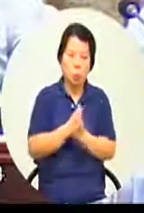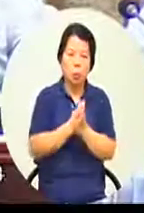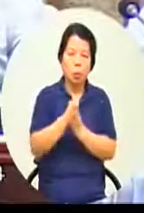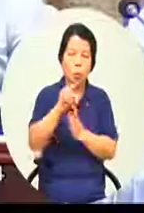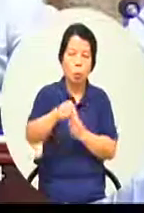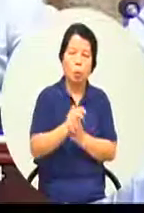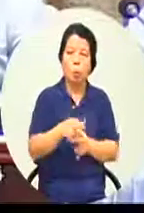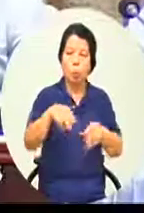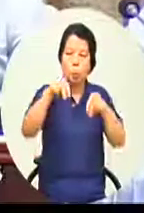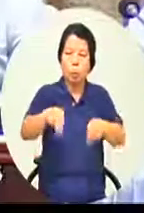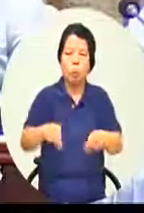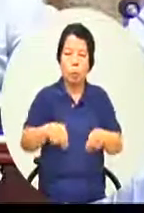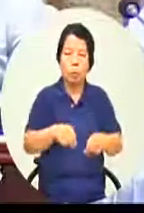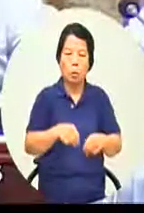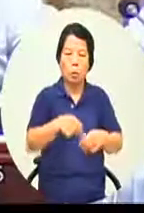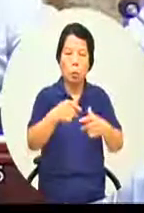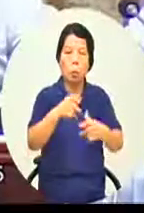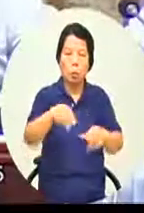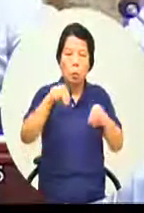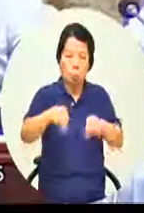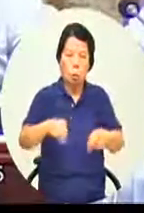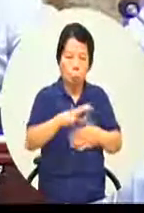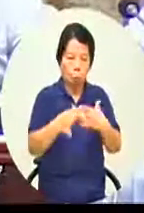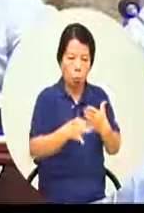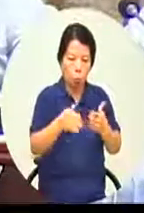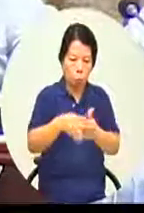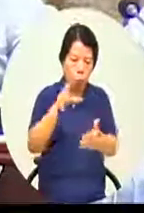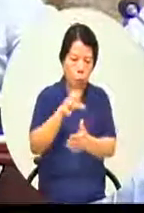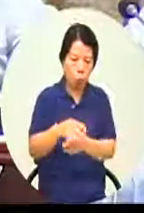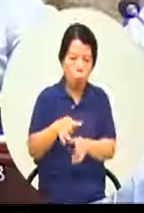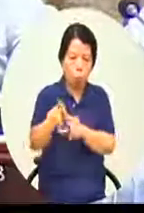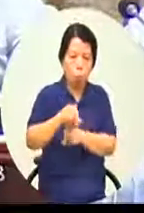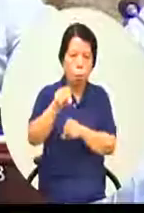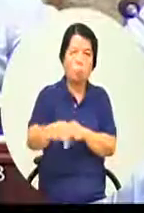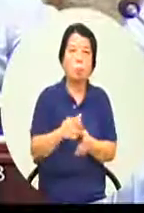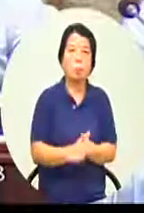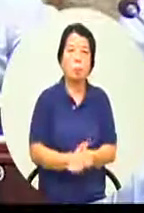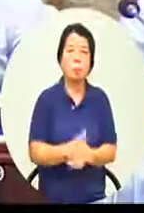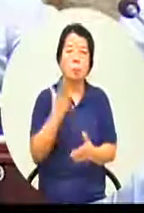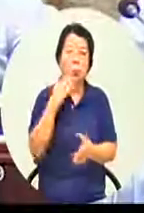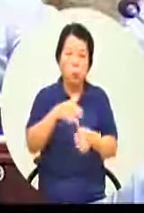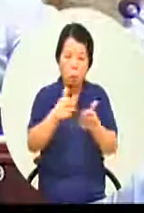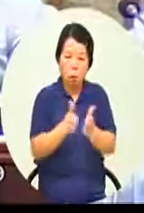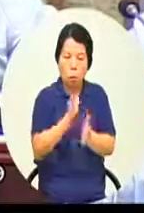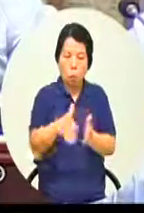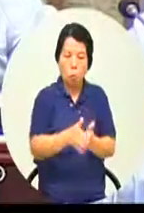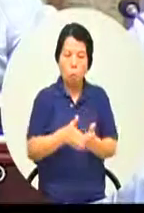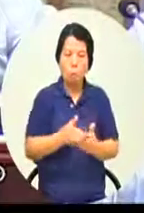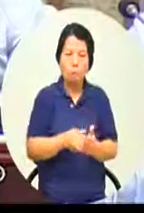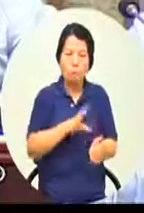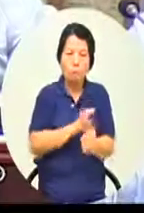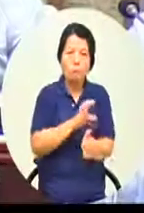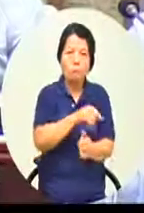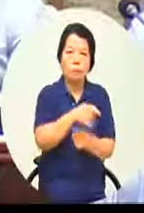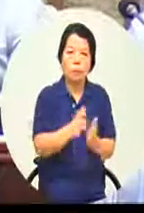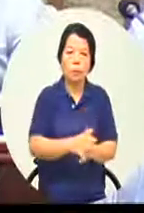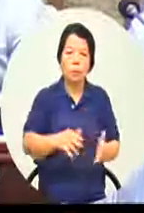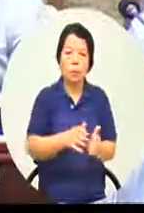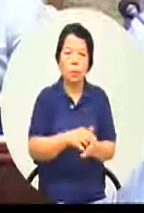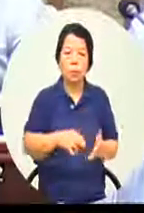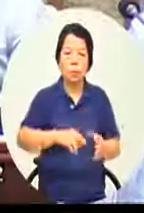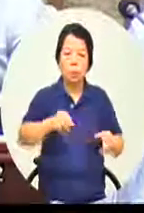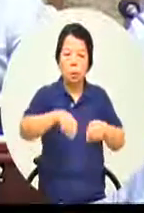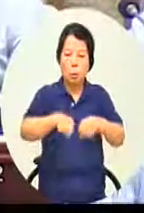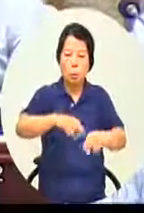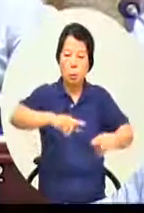说属于合约规范范围里面，那我们依合约规范执行。那如果说有些是我们要求有变更设计的部分，